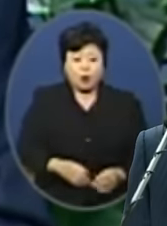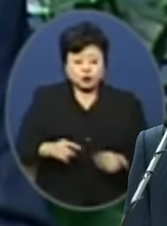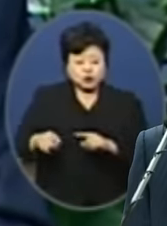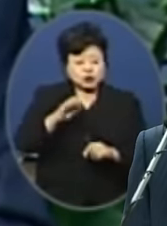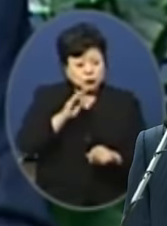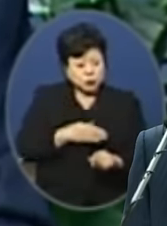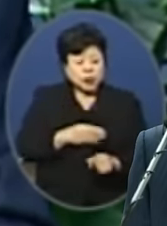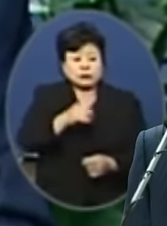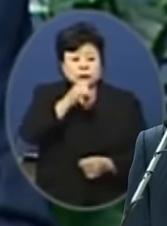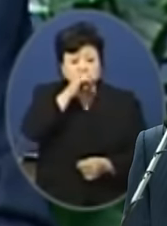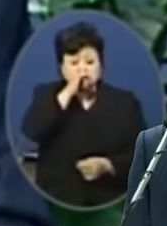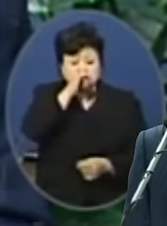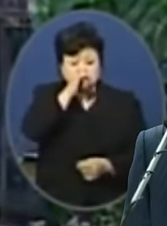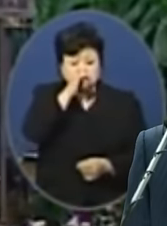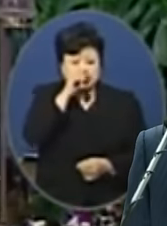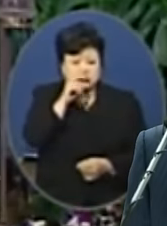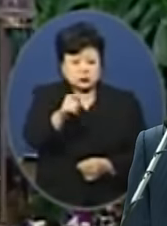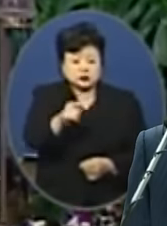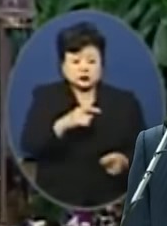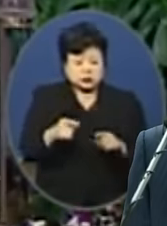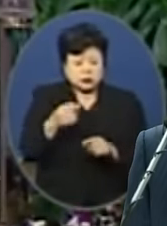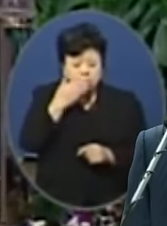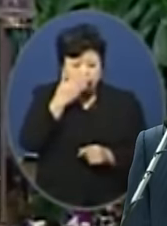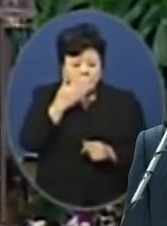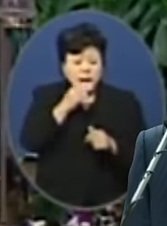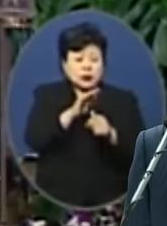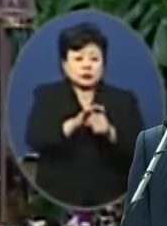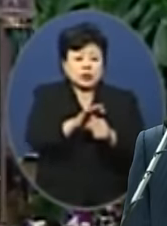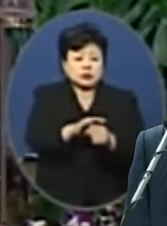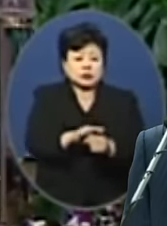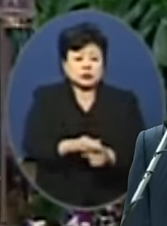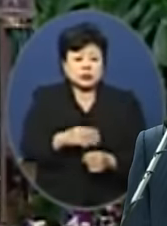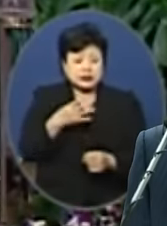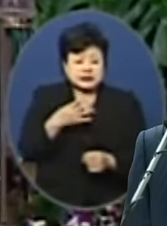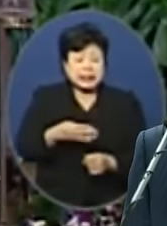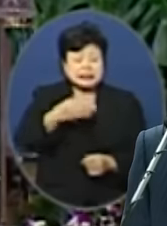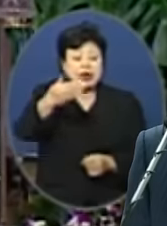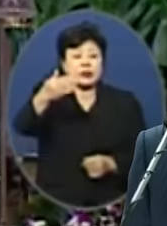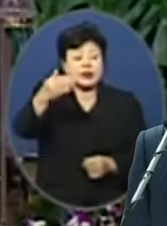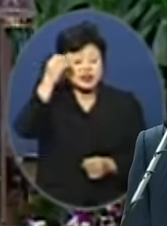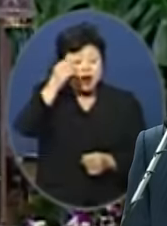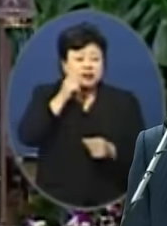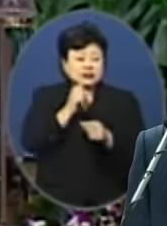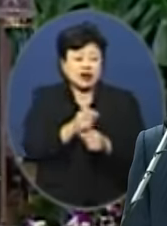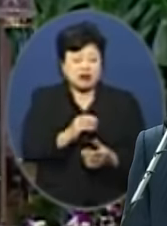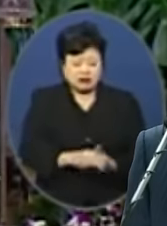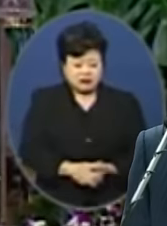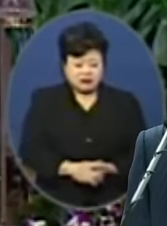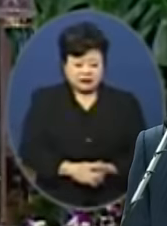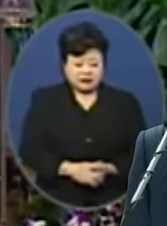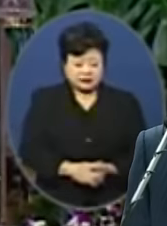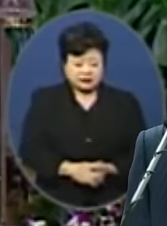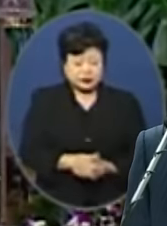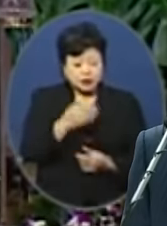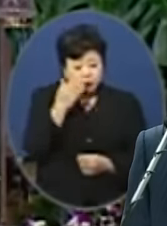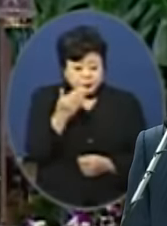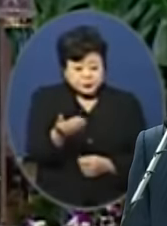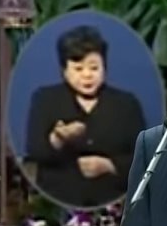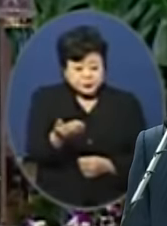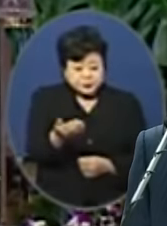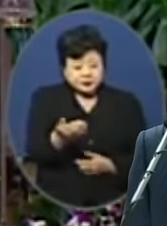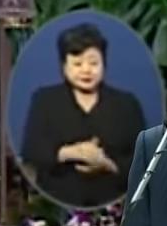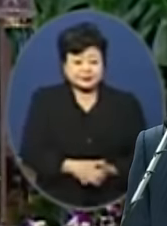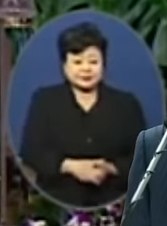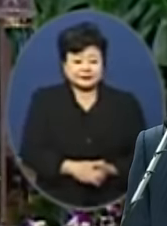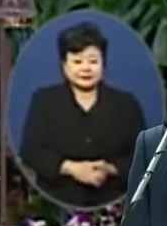못하는 것입니다. 그것을 누리게 하는 것이 4차원의 영생인 것입니다. 여러분,